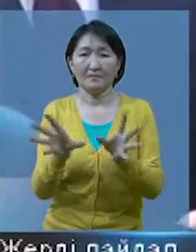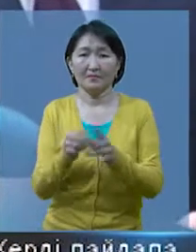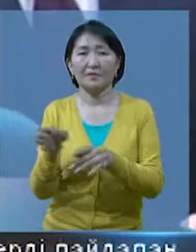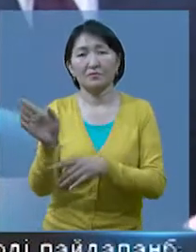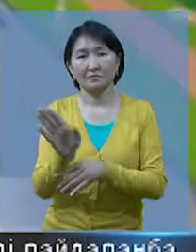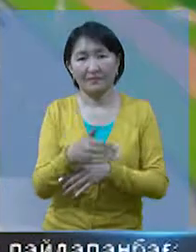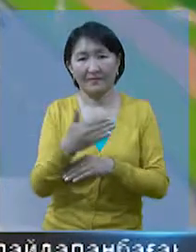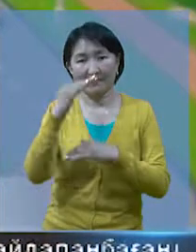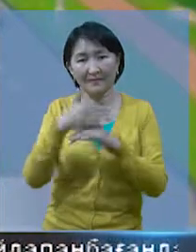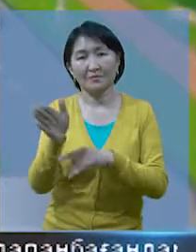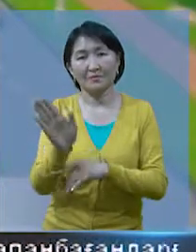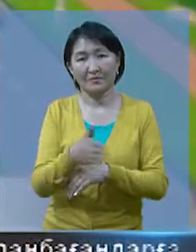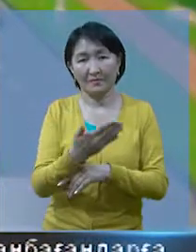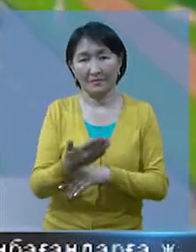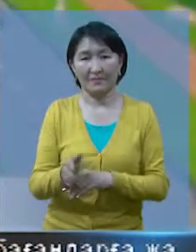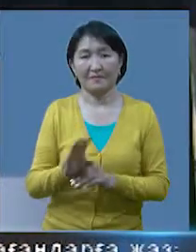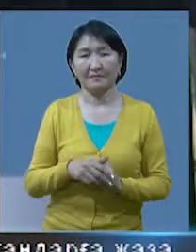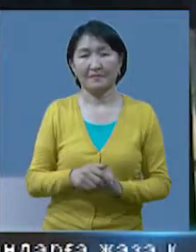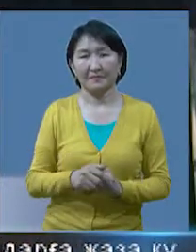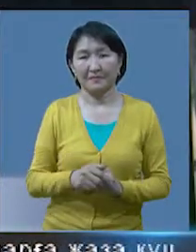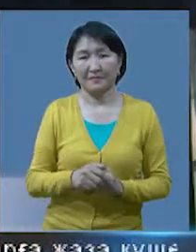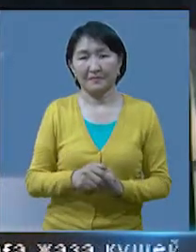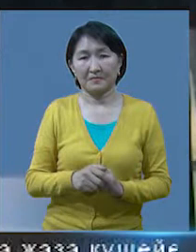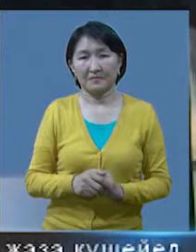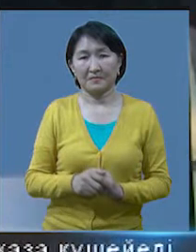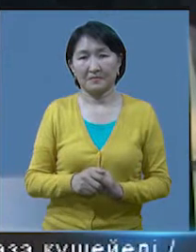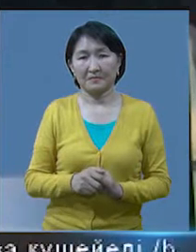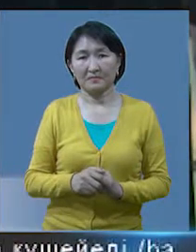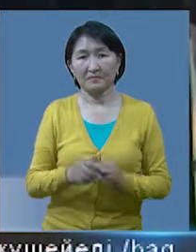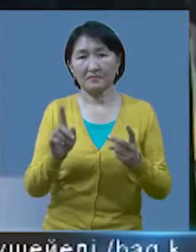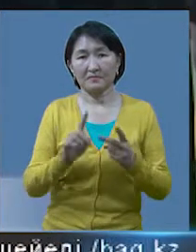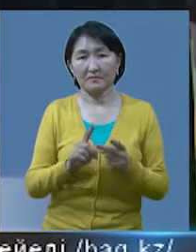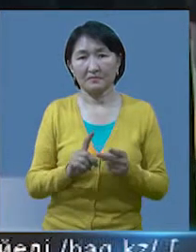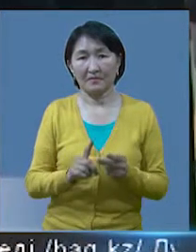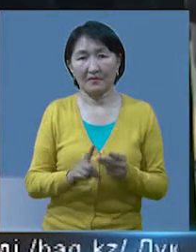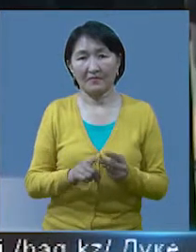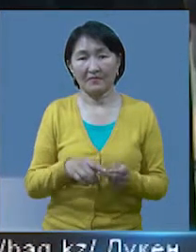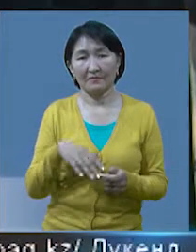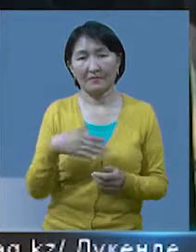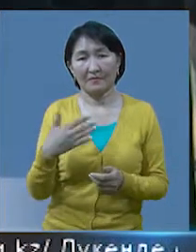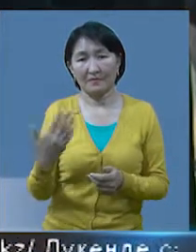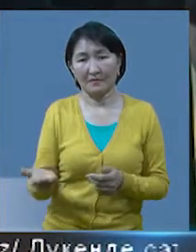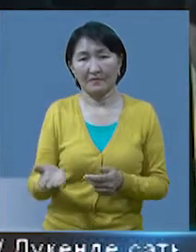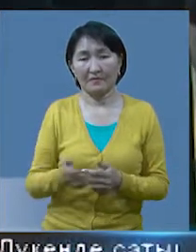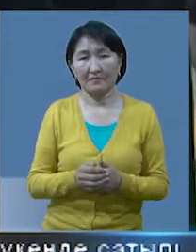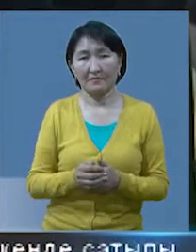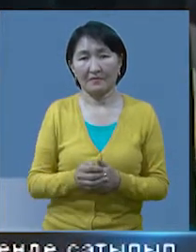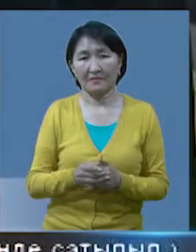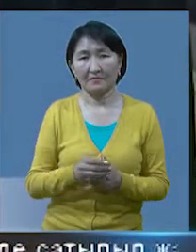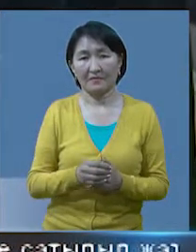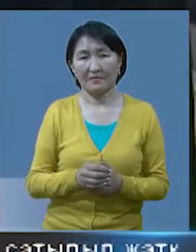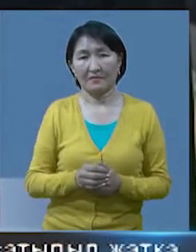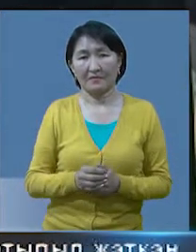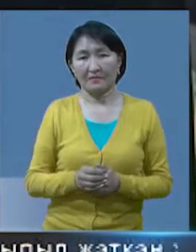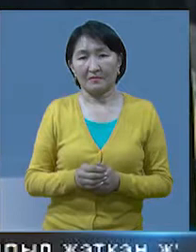іс-шараларды өткізетін орын болуы мүмкін. Екінші жағынан, кіреберістің оң жағынан ұсынып отқан біз